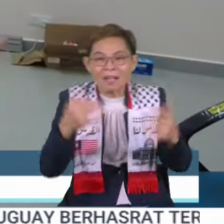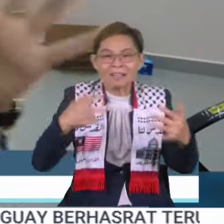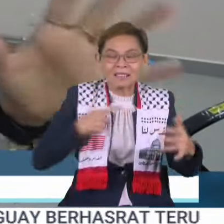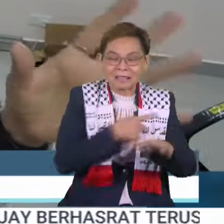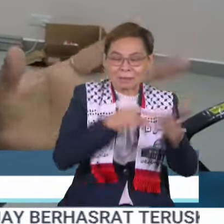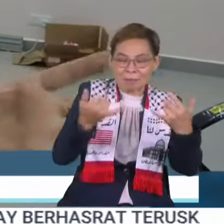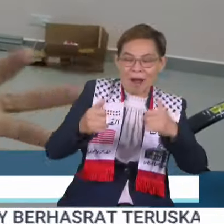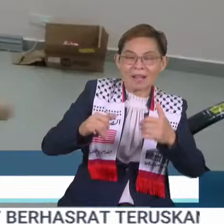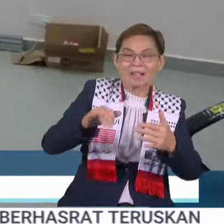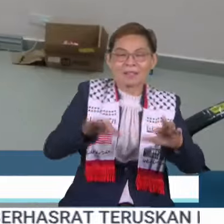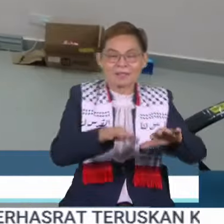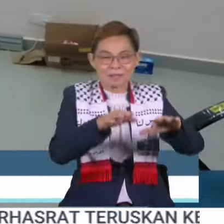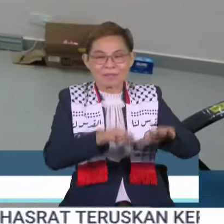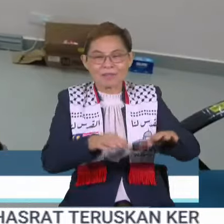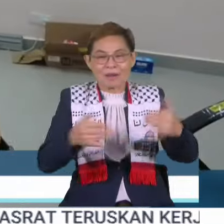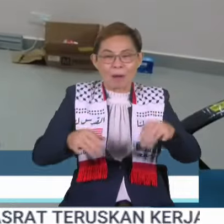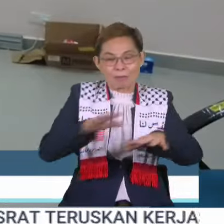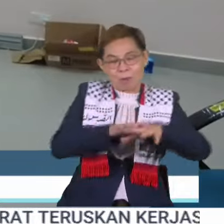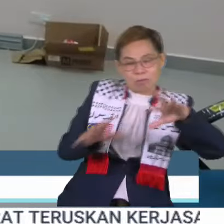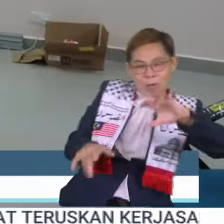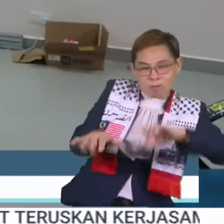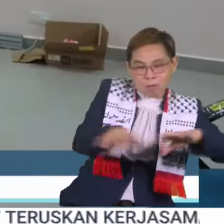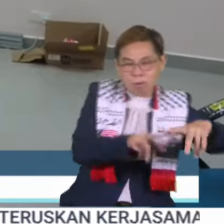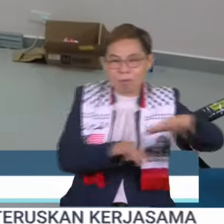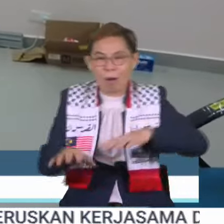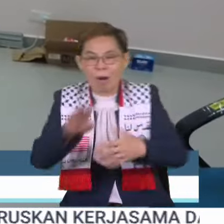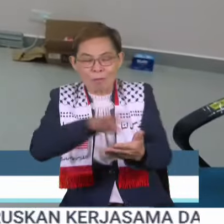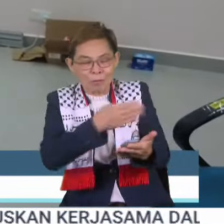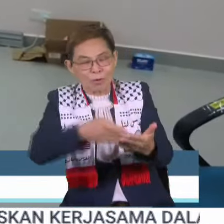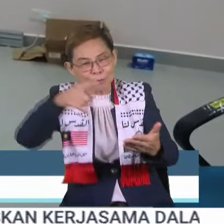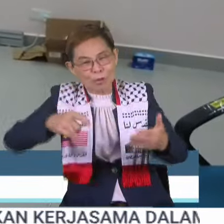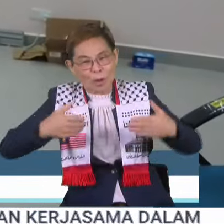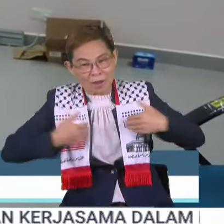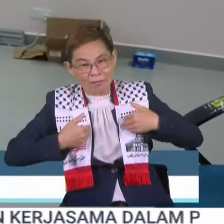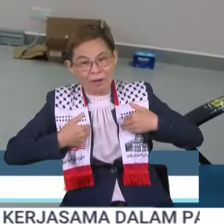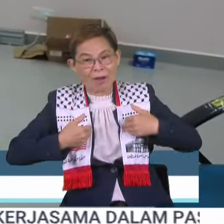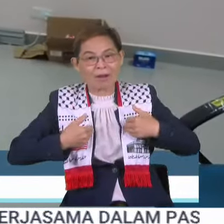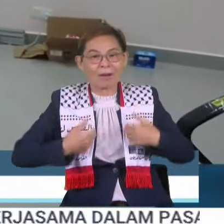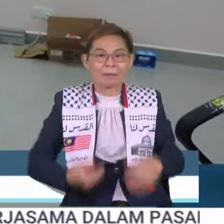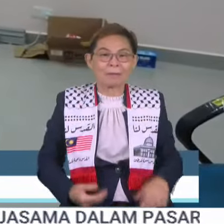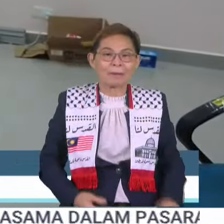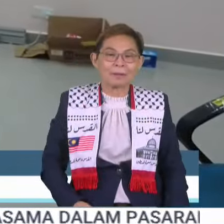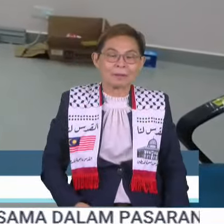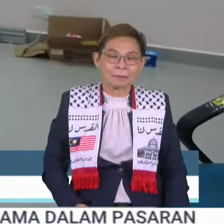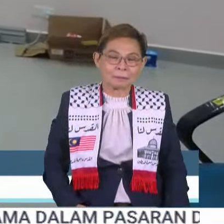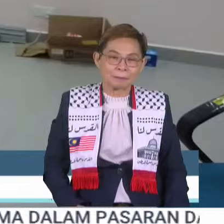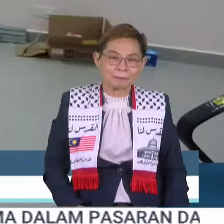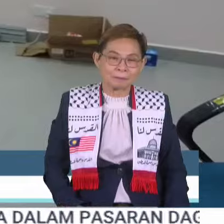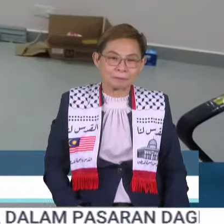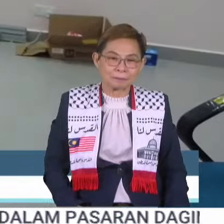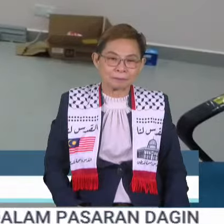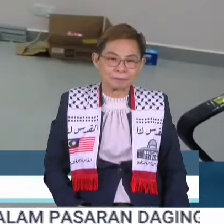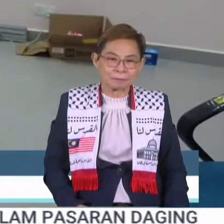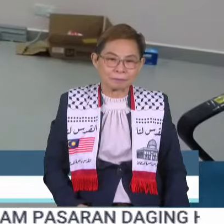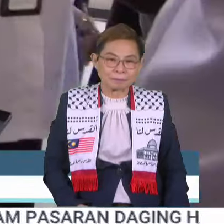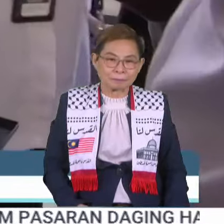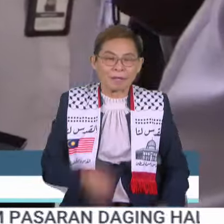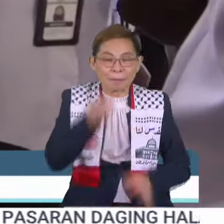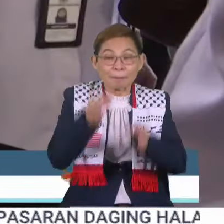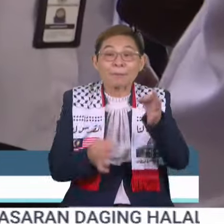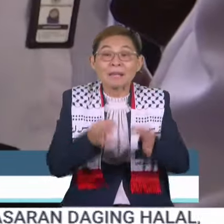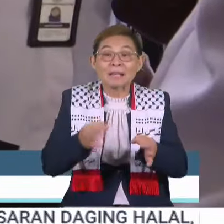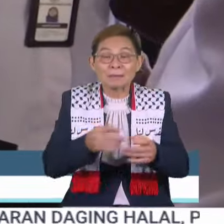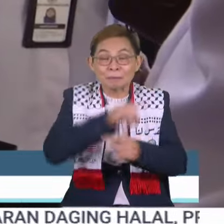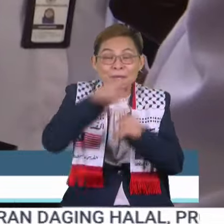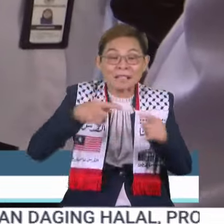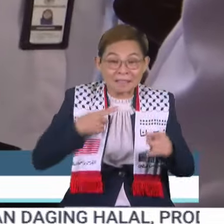instrumen, there is so many range of movement, okey, pemuzik tu perlu adakan. Bila kita attach the